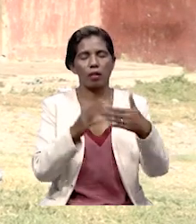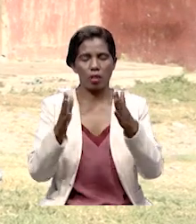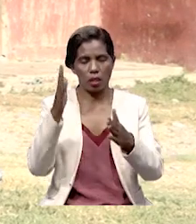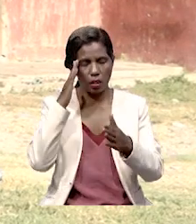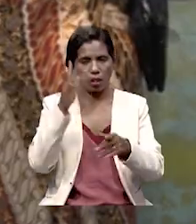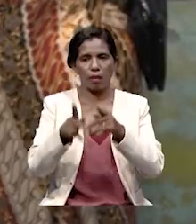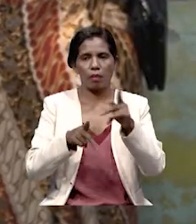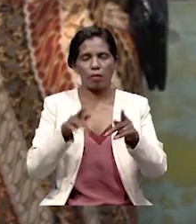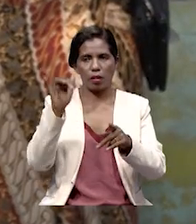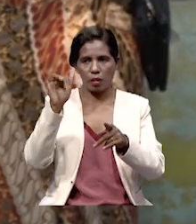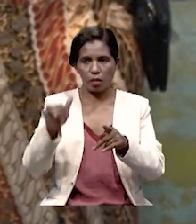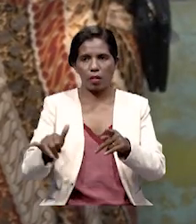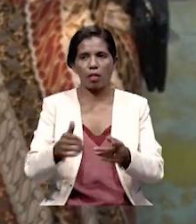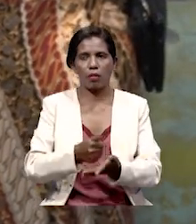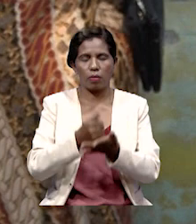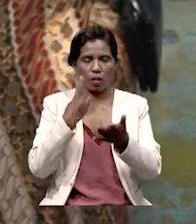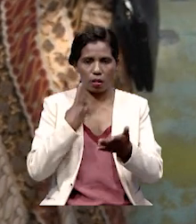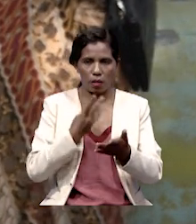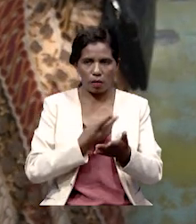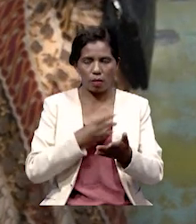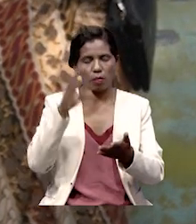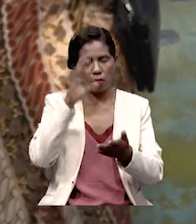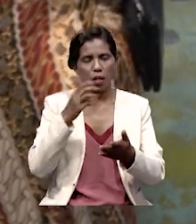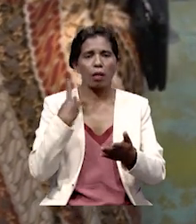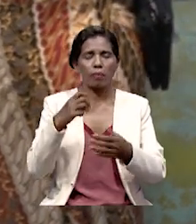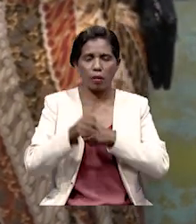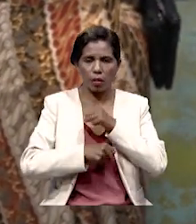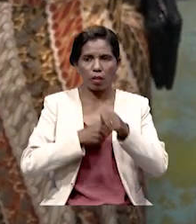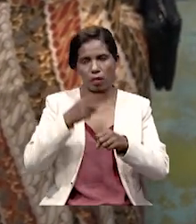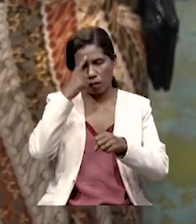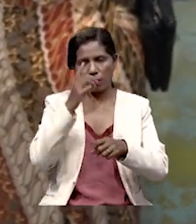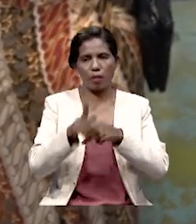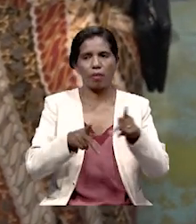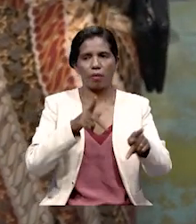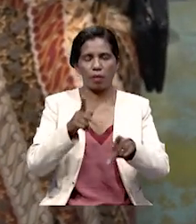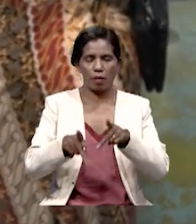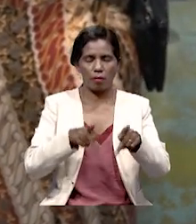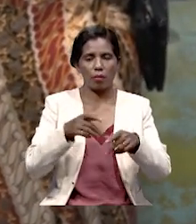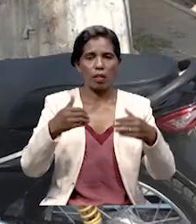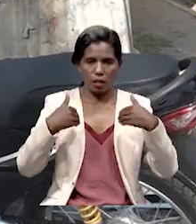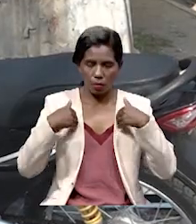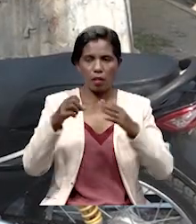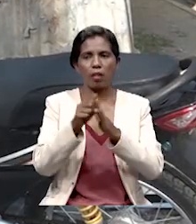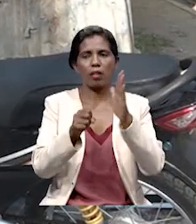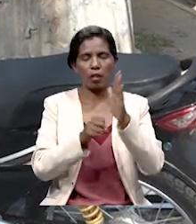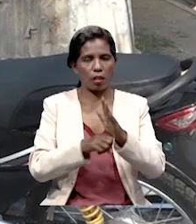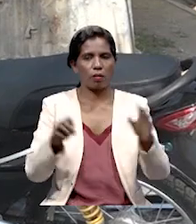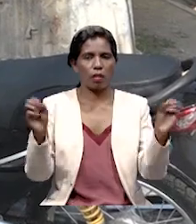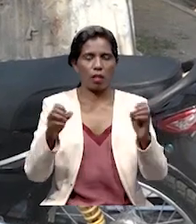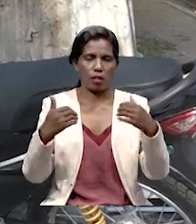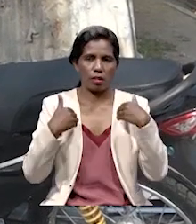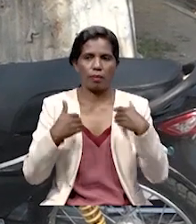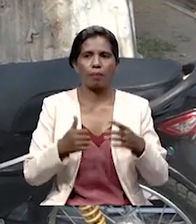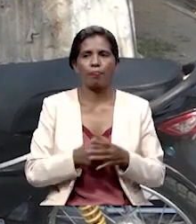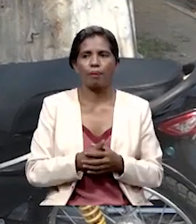de hela rai staru sira tengi mai atende lai ami ami nyamori sa ami terus tamba ami pobu iya ma ki staru iya mai be pobu lai staru lai iya